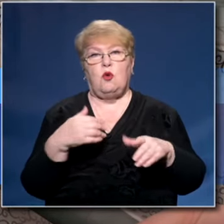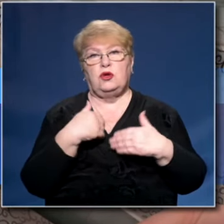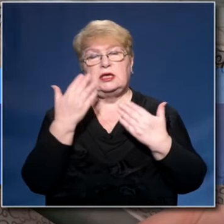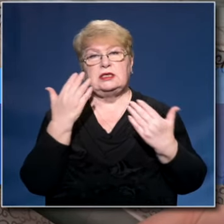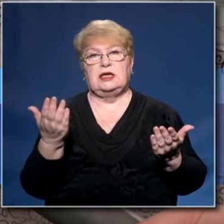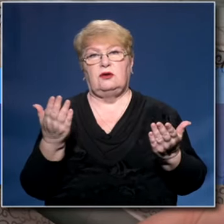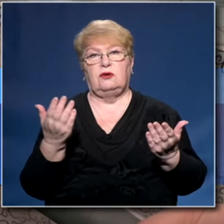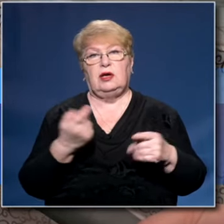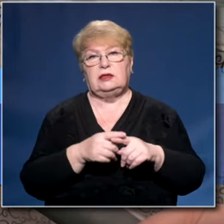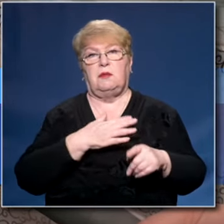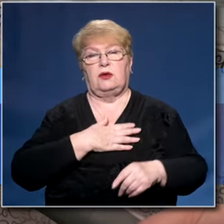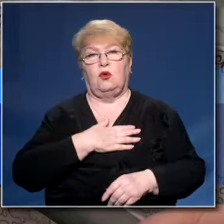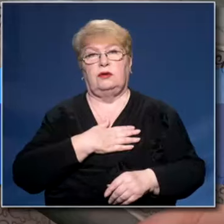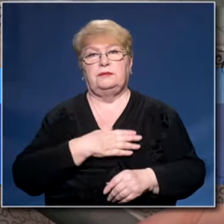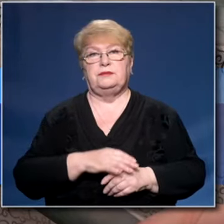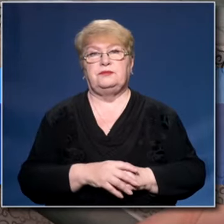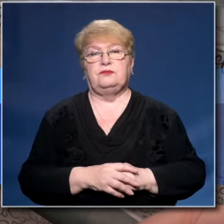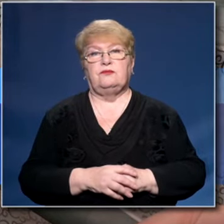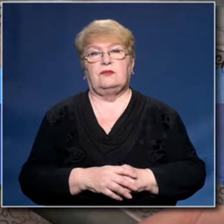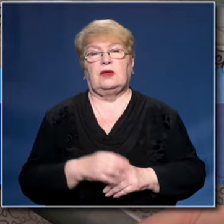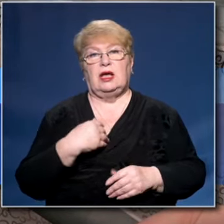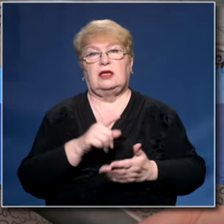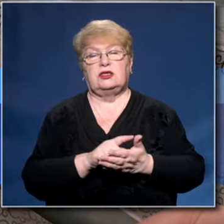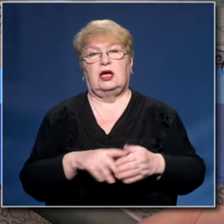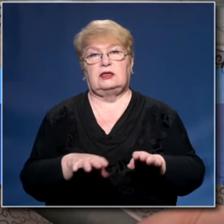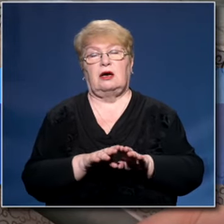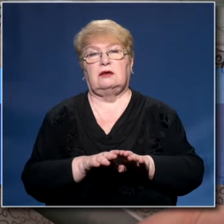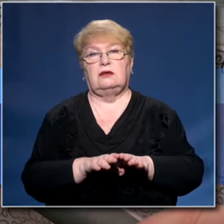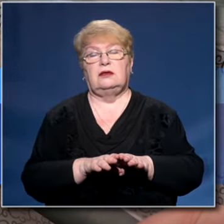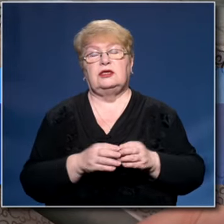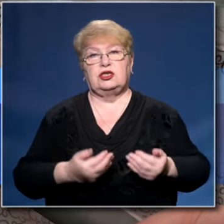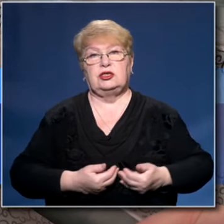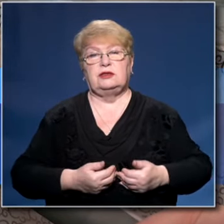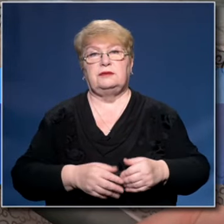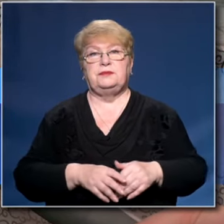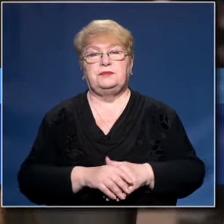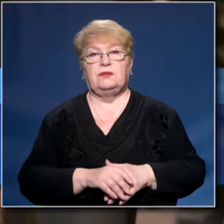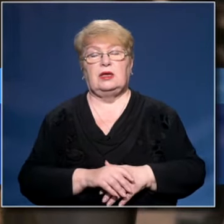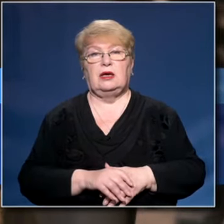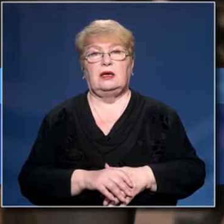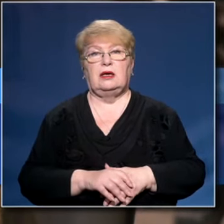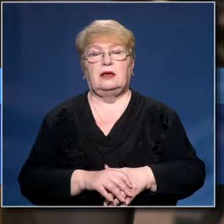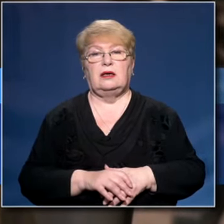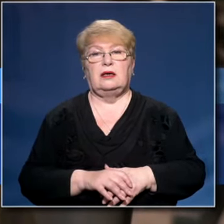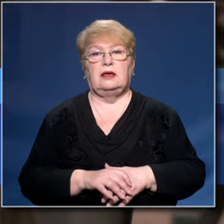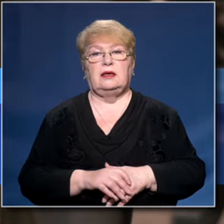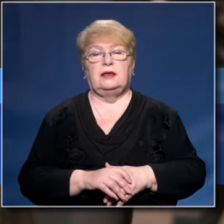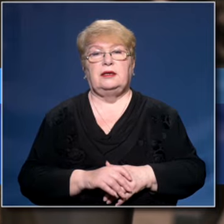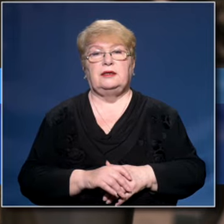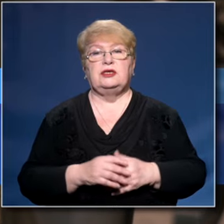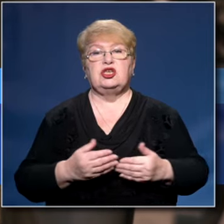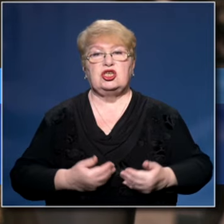по-другому я не знаю Ну это моё я должна так жить мечты нету